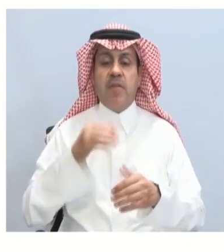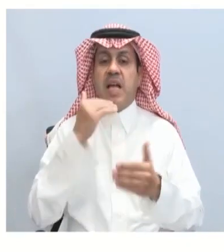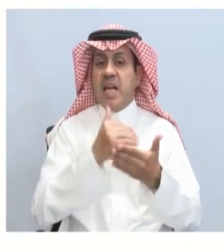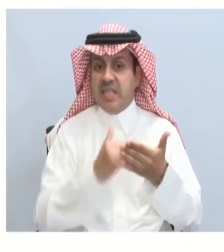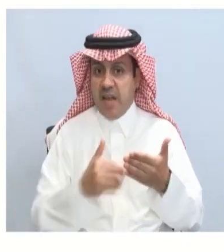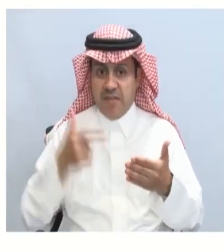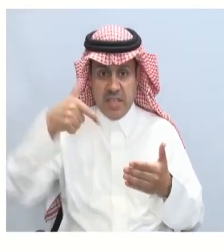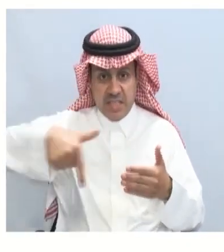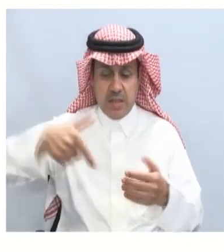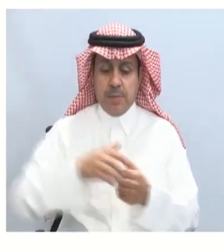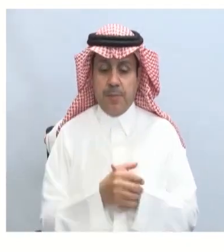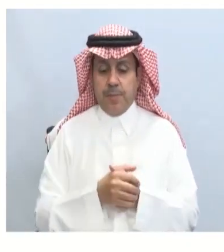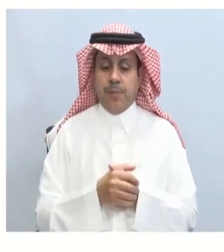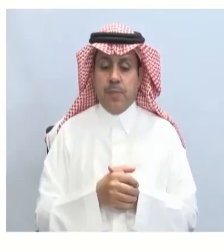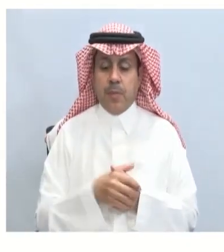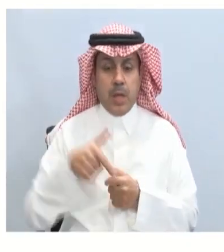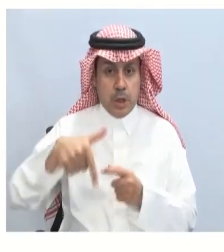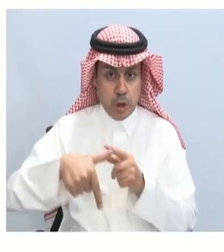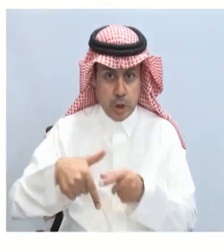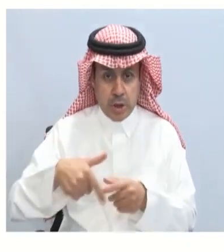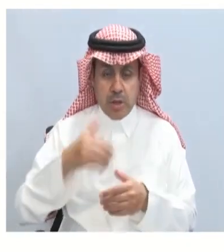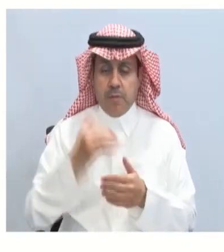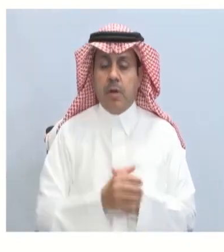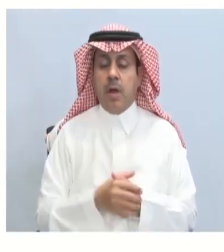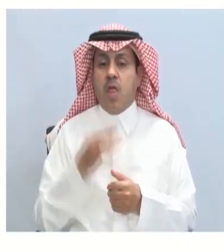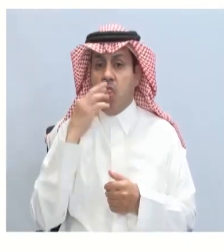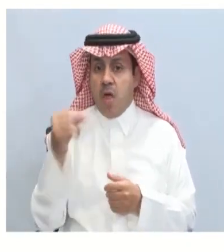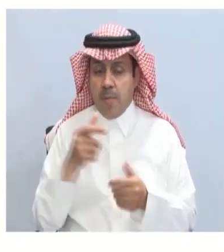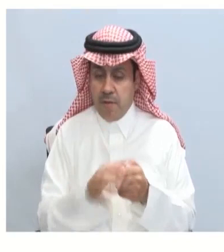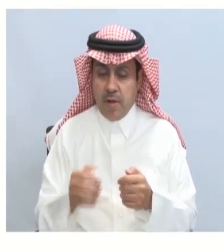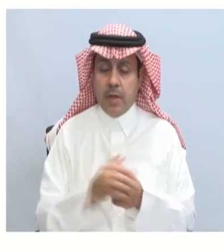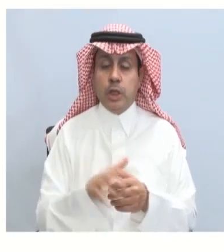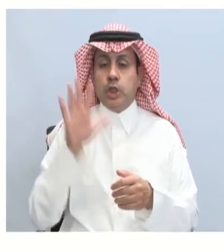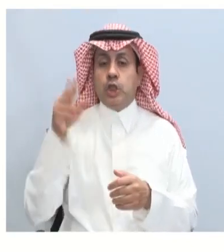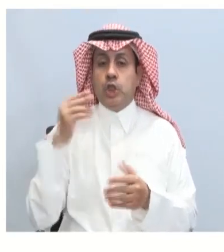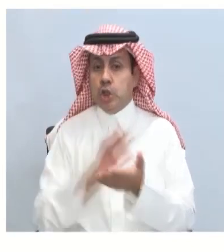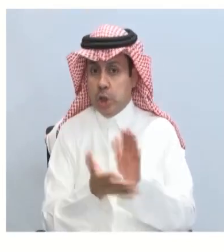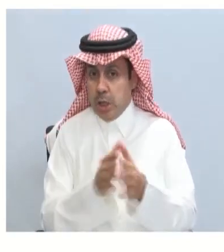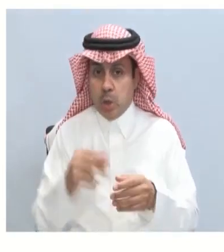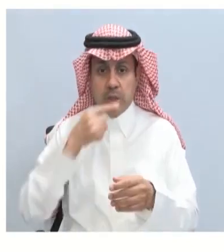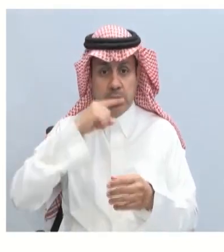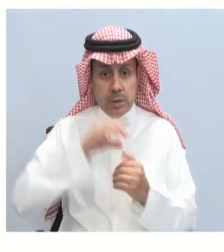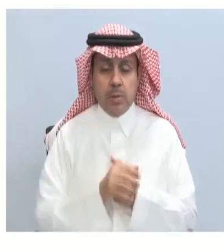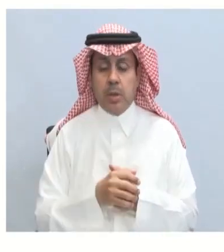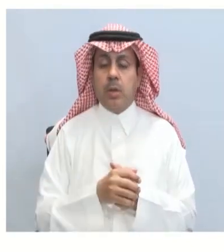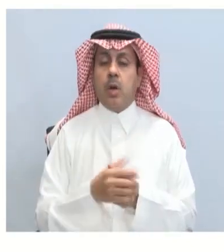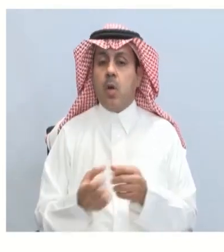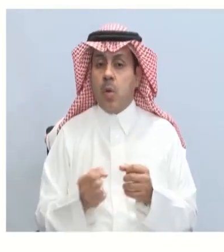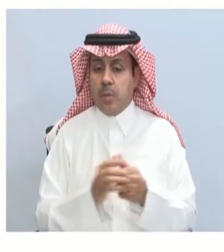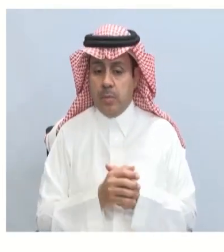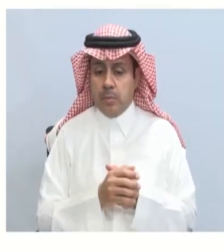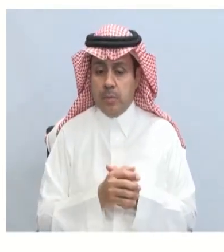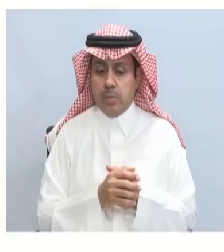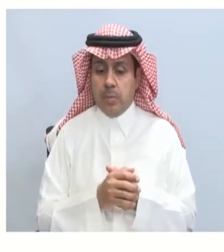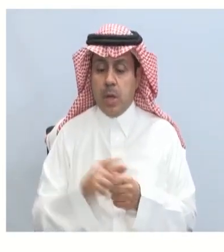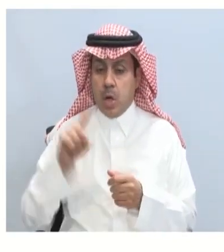السته الذهب والفضه والملح والشعير والتمر الى اخر الحديث اما ربا الديون فيجري في